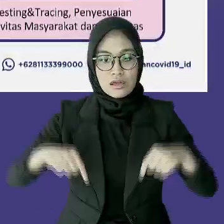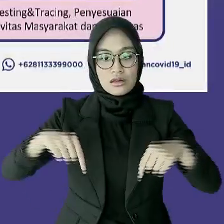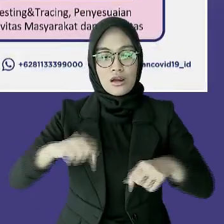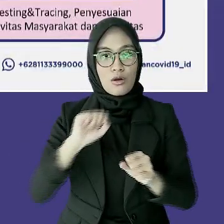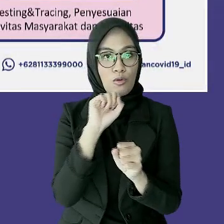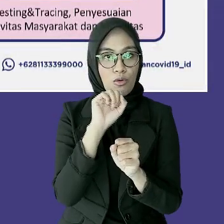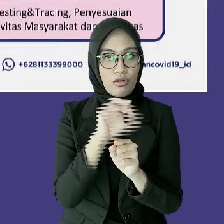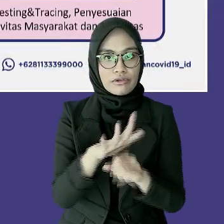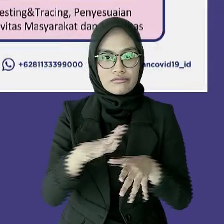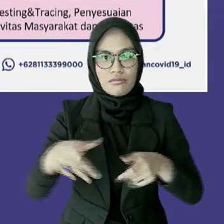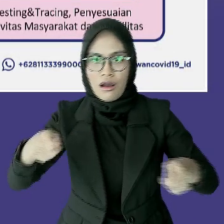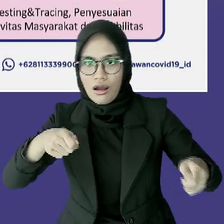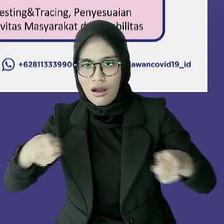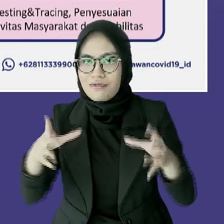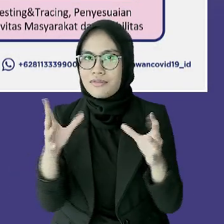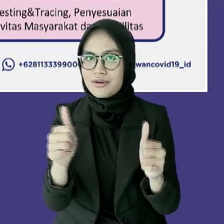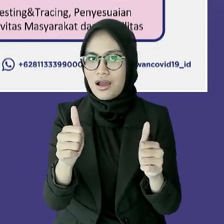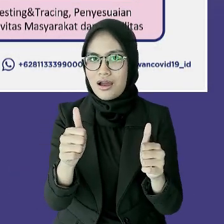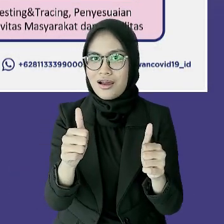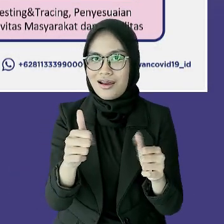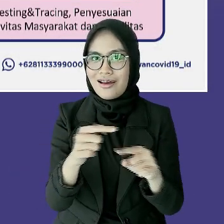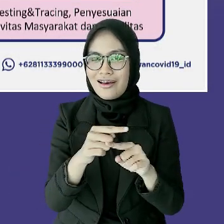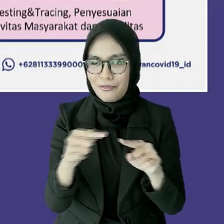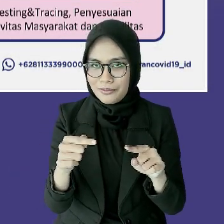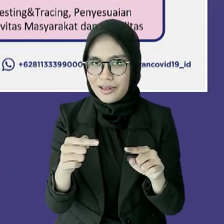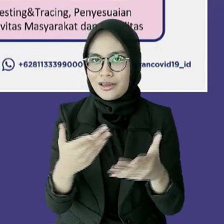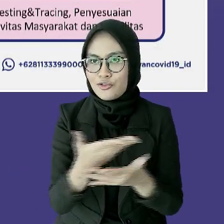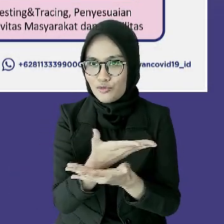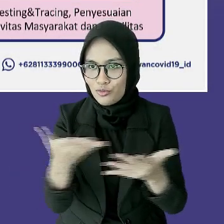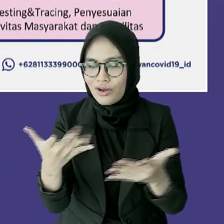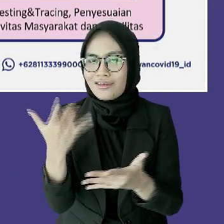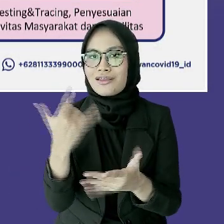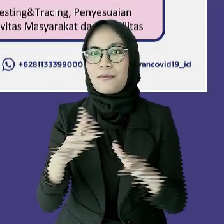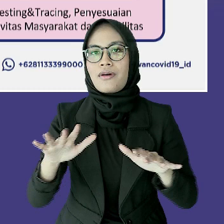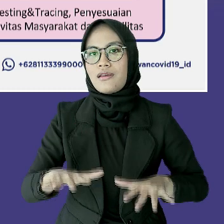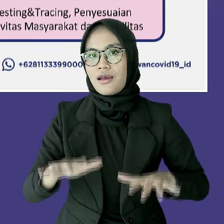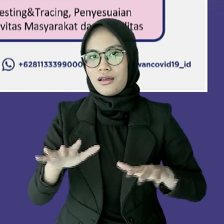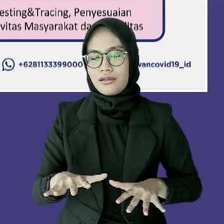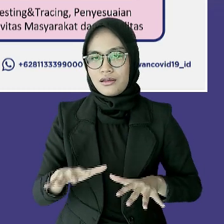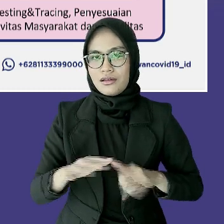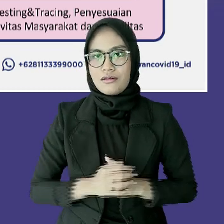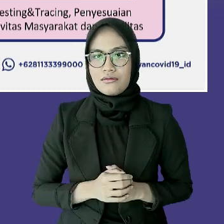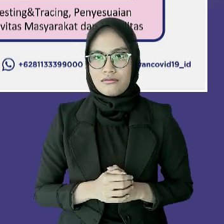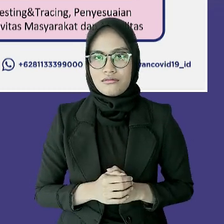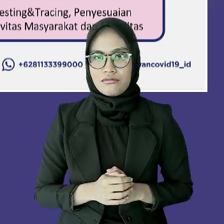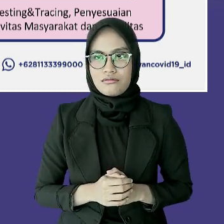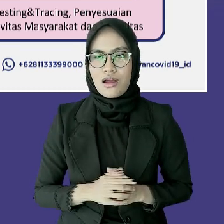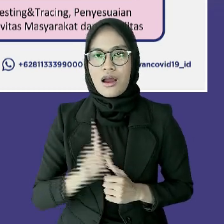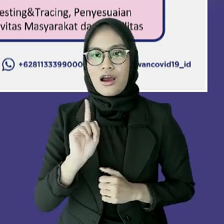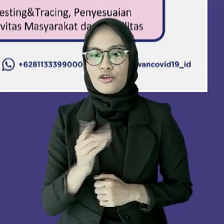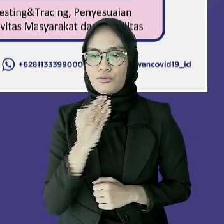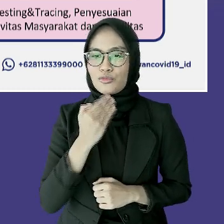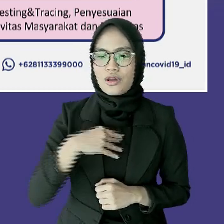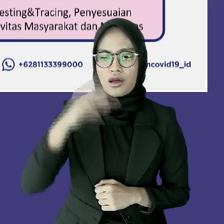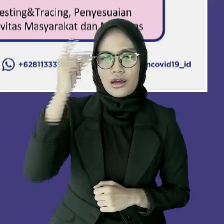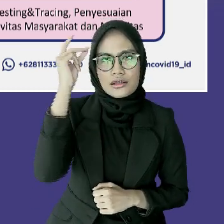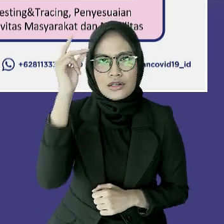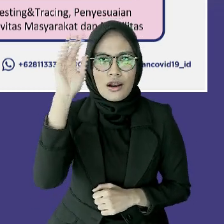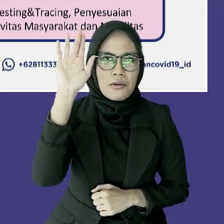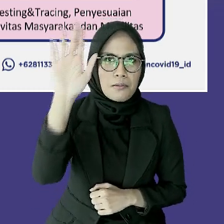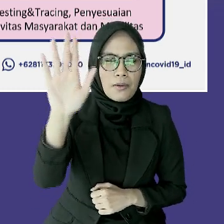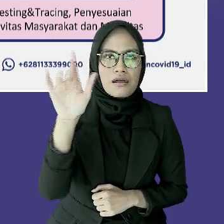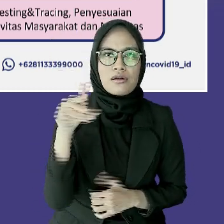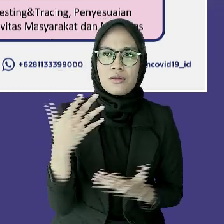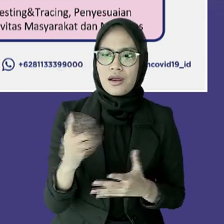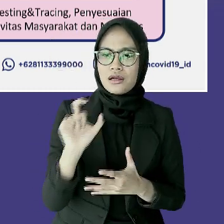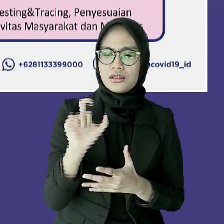terkendali, seharusnya bisa kita sikapi dengan hati-hati dan mulai menyusun rencana menuju tahapan perkembangan kasus yang lebih